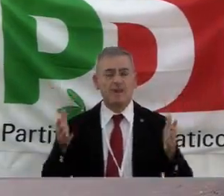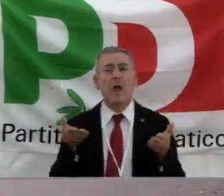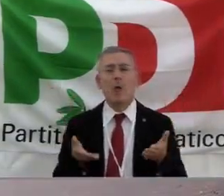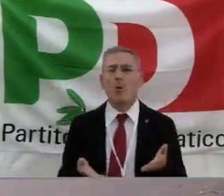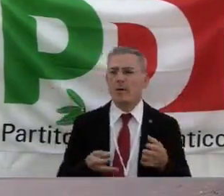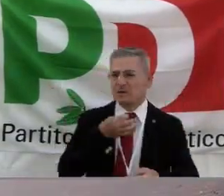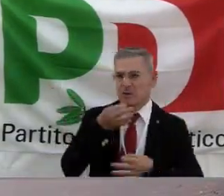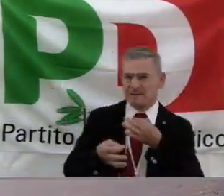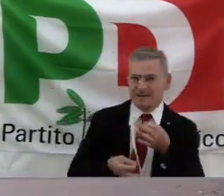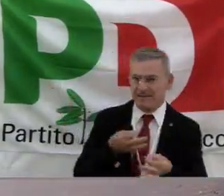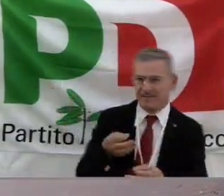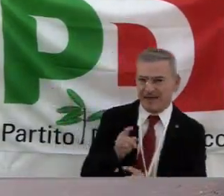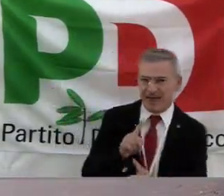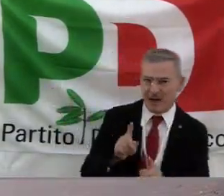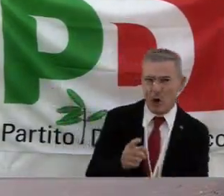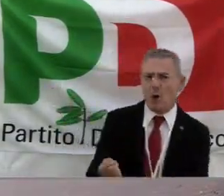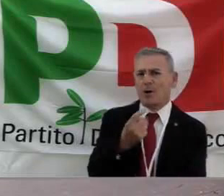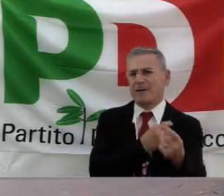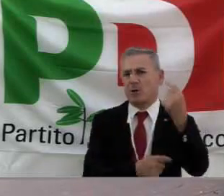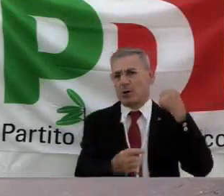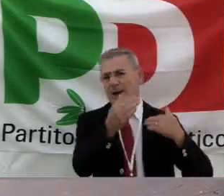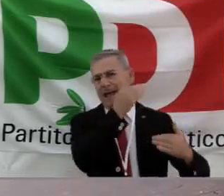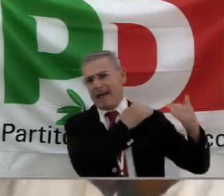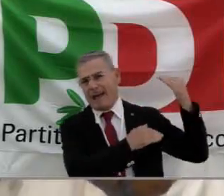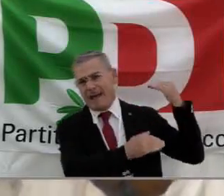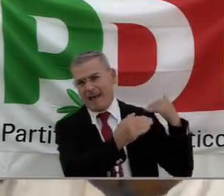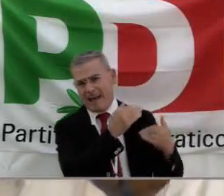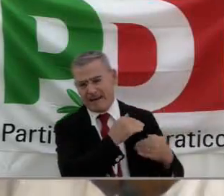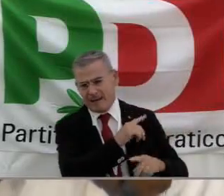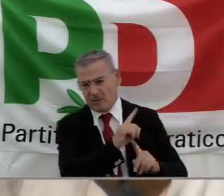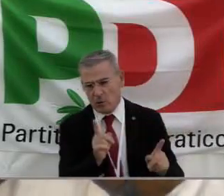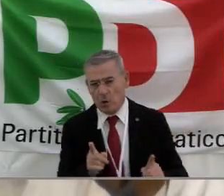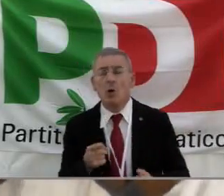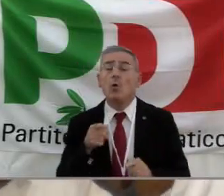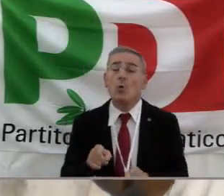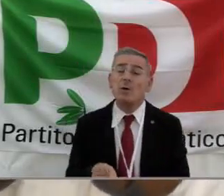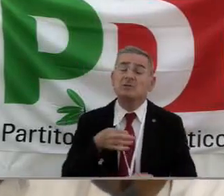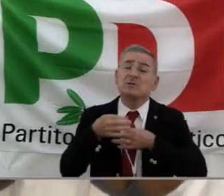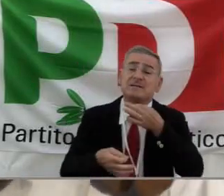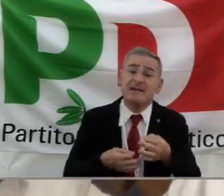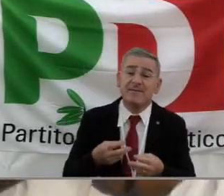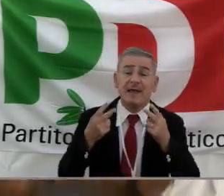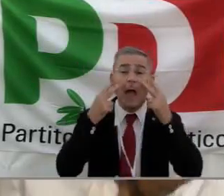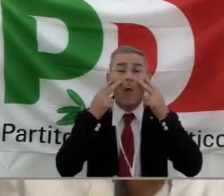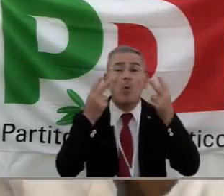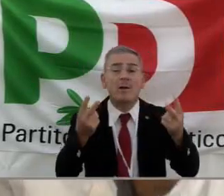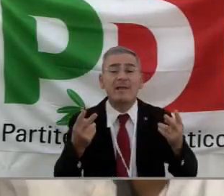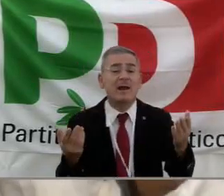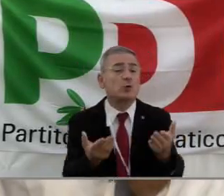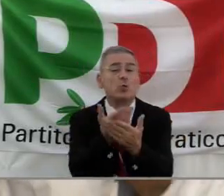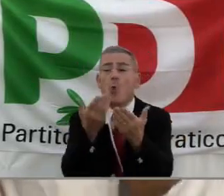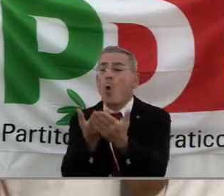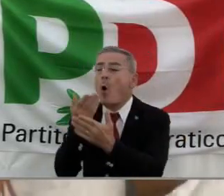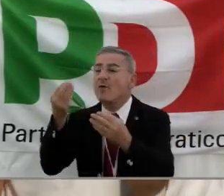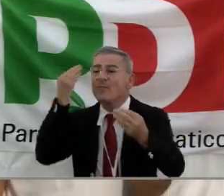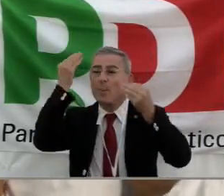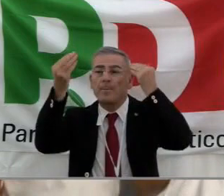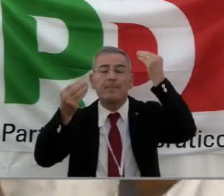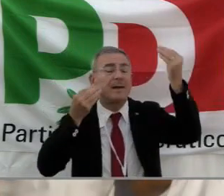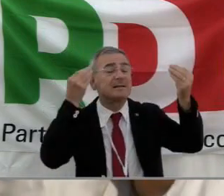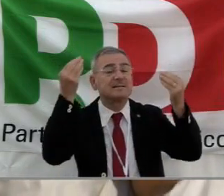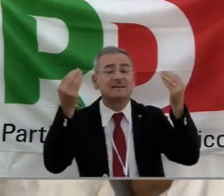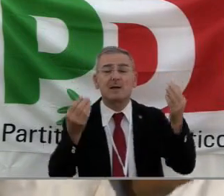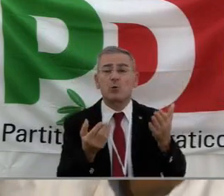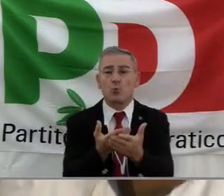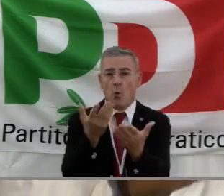Questo non vuol dire tornare a vecchie ricette, questo vuol dire guardare un campo nuovo di pensiero prima